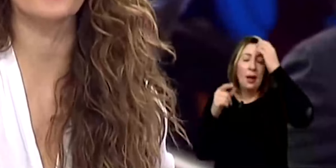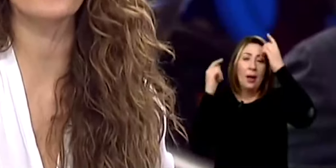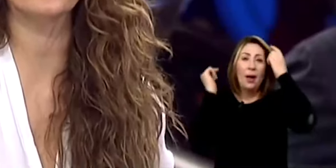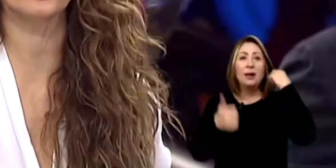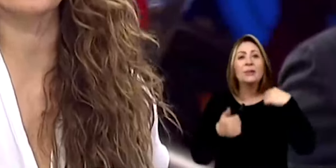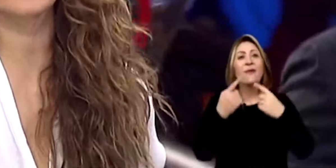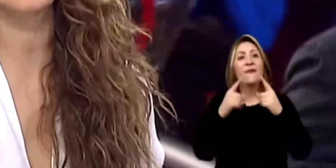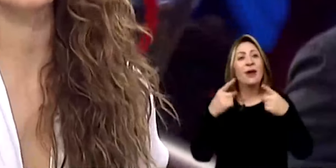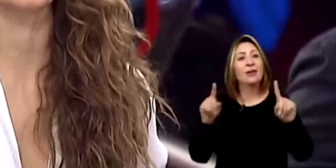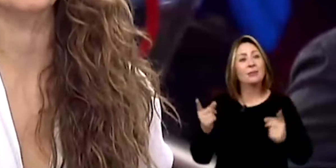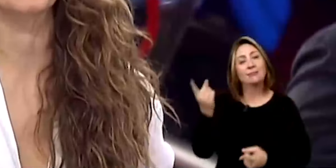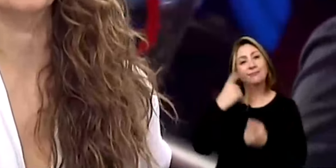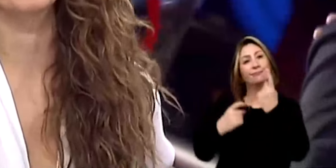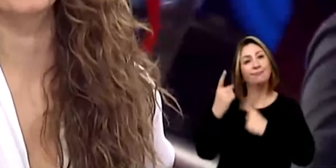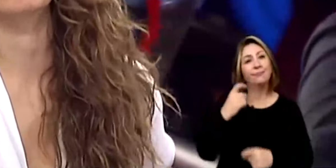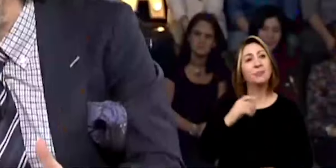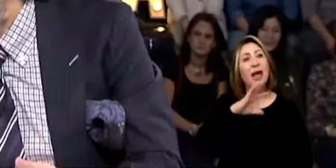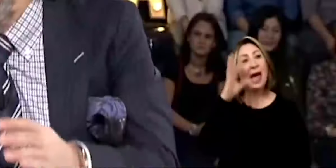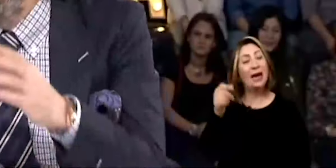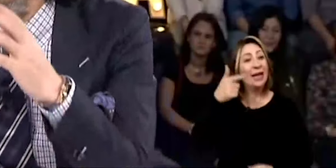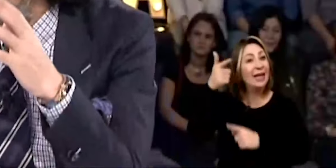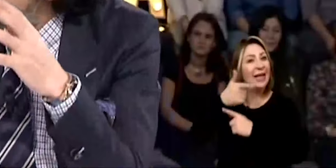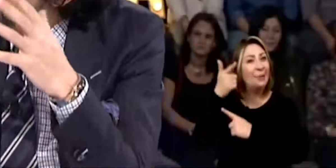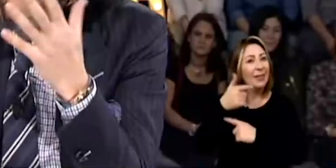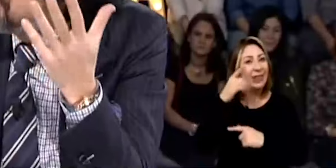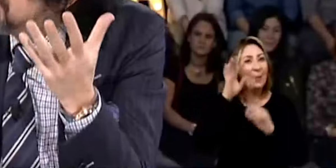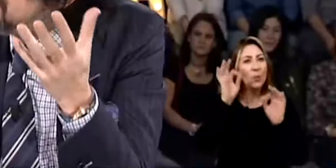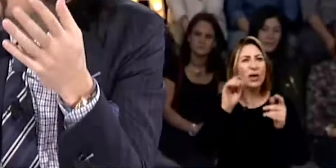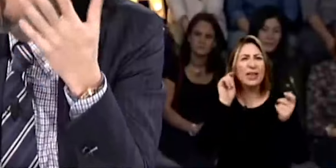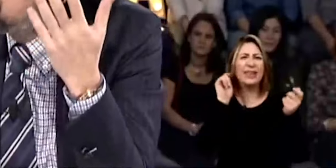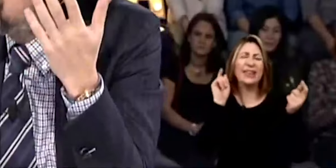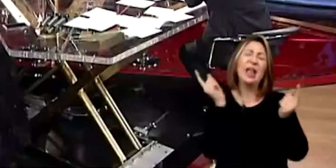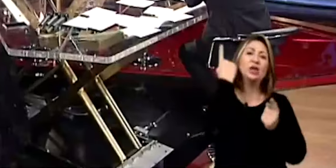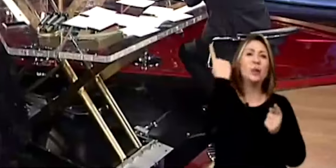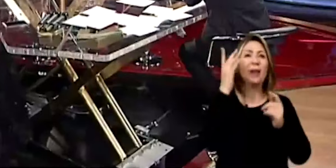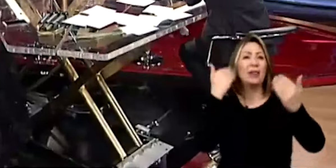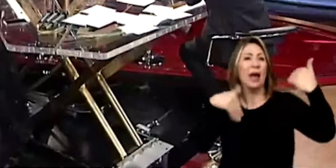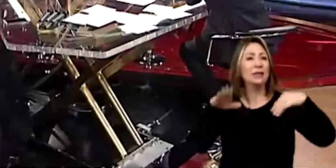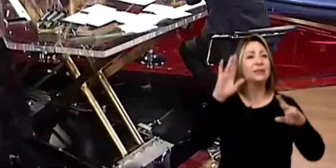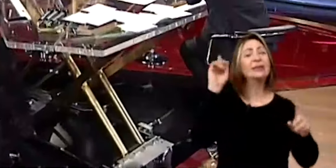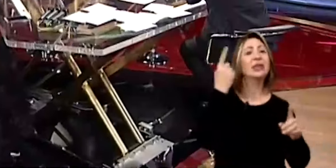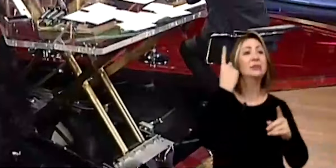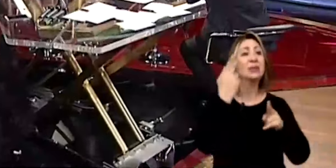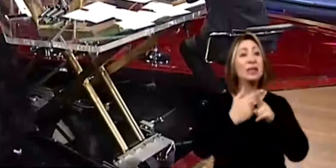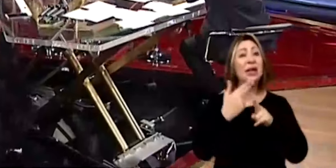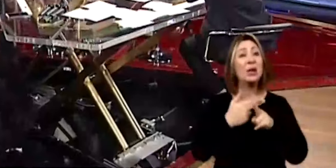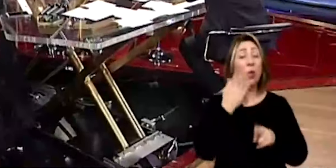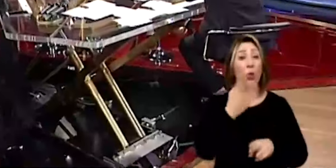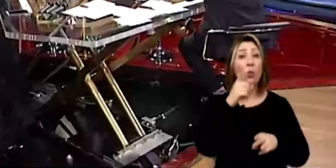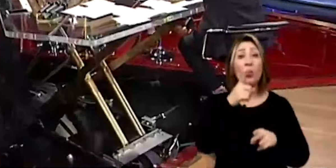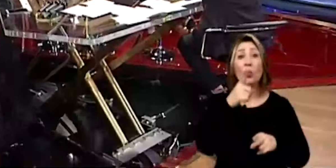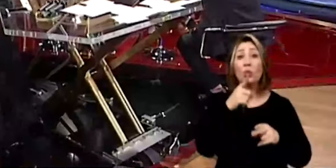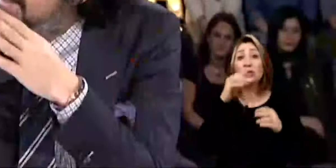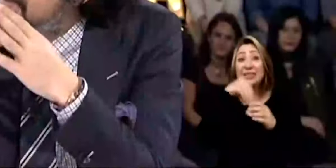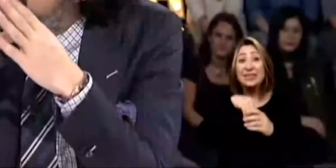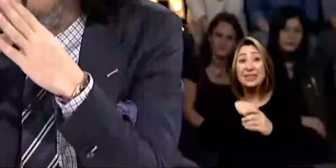zaman farklı yorumlar geliyor. Peki her klibinde mutlaka değişik bir dans, değişik bir koreografi deneniyor. Tabii. Bu